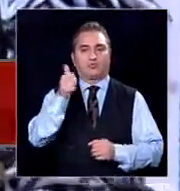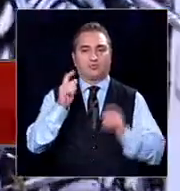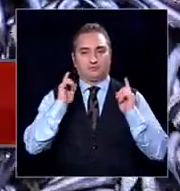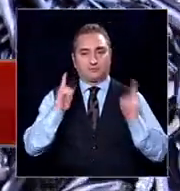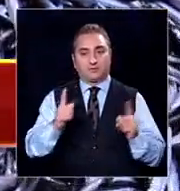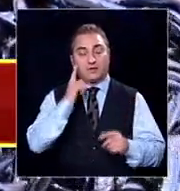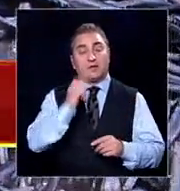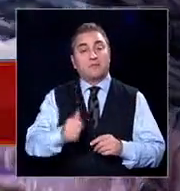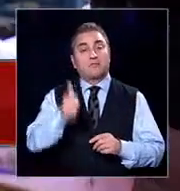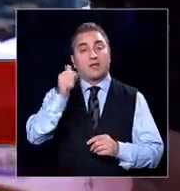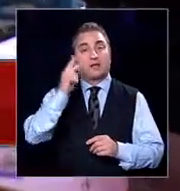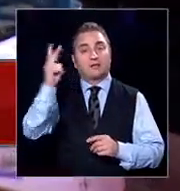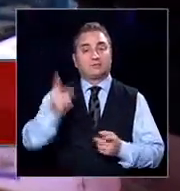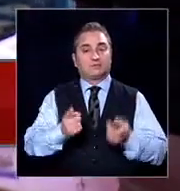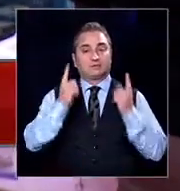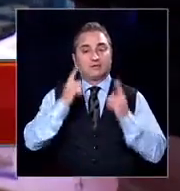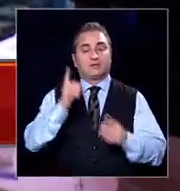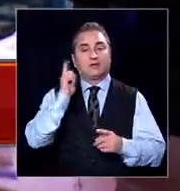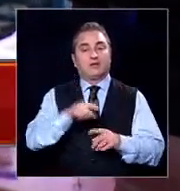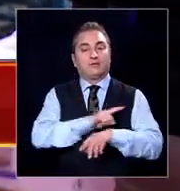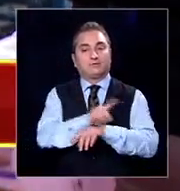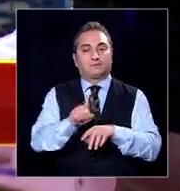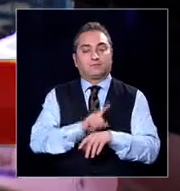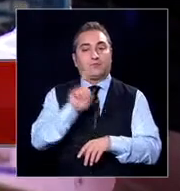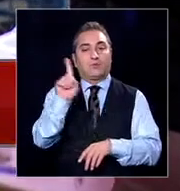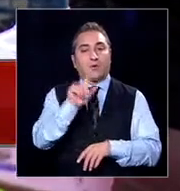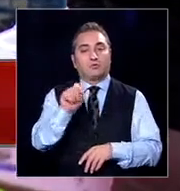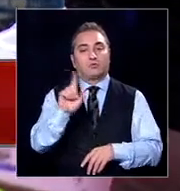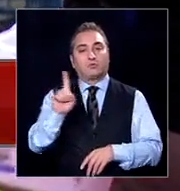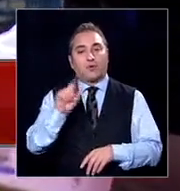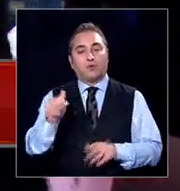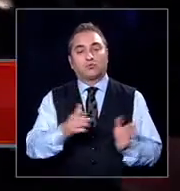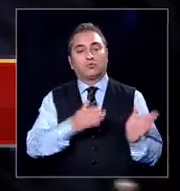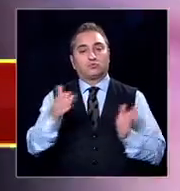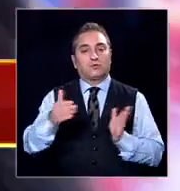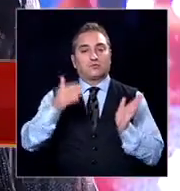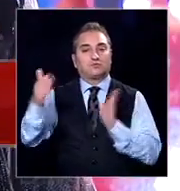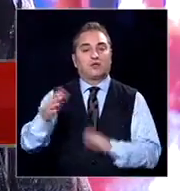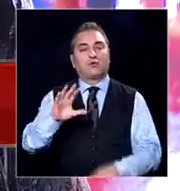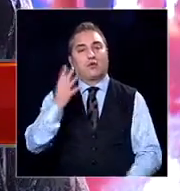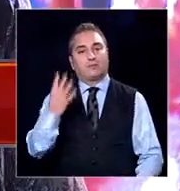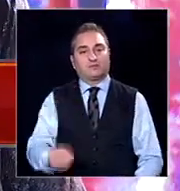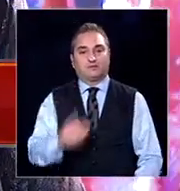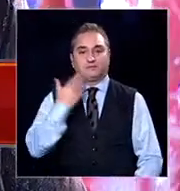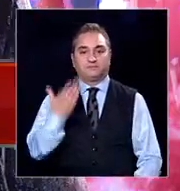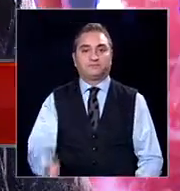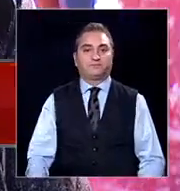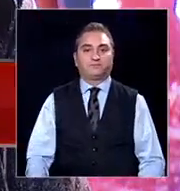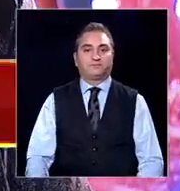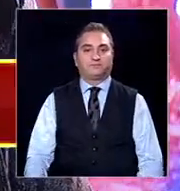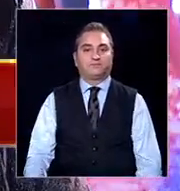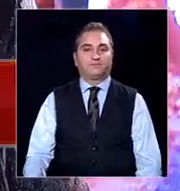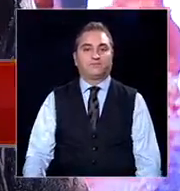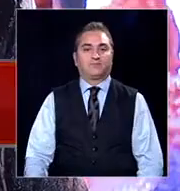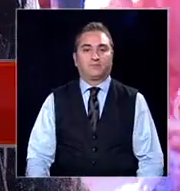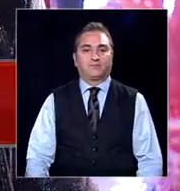Bakanlık yetkilileri tarafından bu zaman dilimi 10'ar günlük periyotlarla daha da uzatılabilir. Hamsi olmazsa ne yaparsın? Barbun